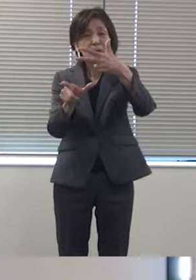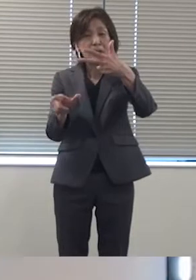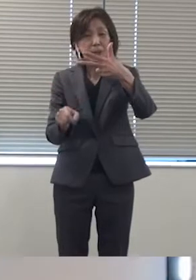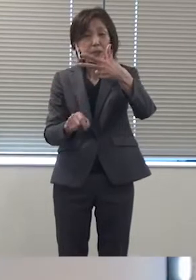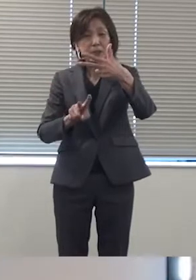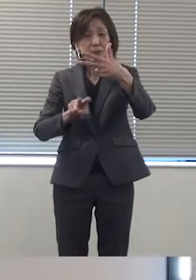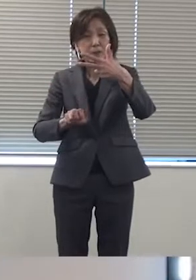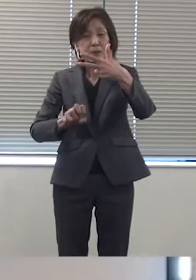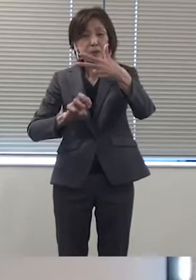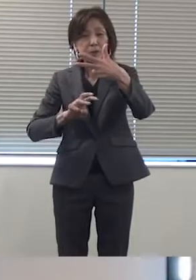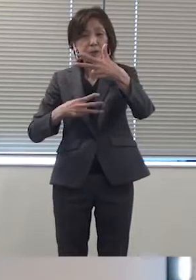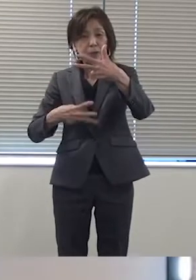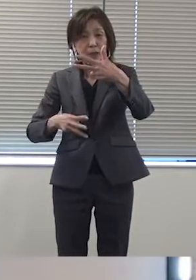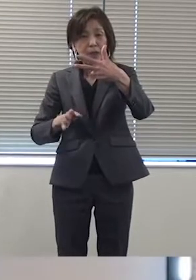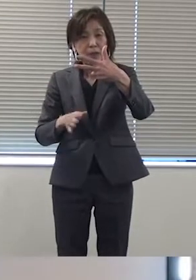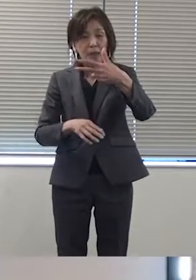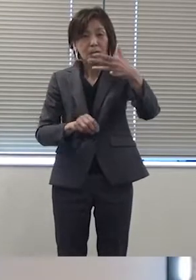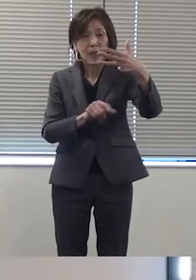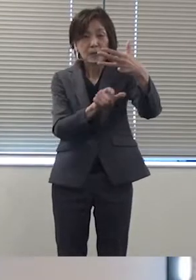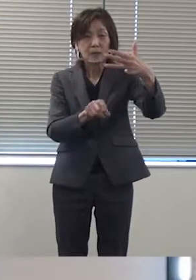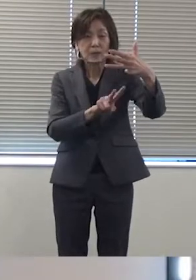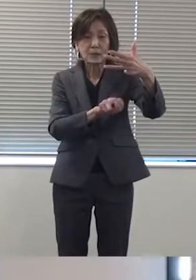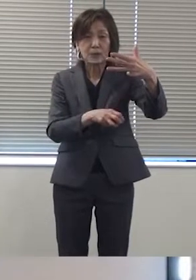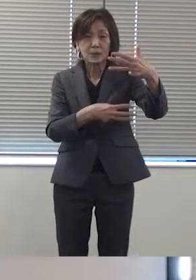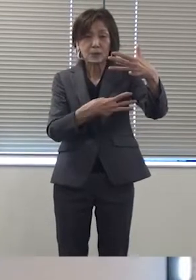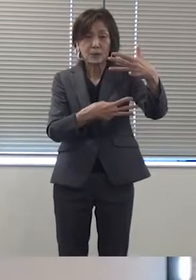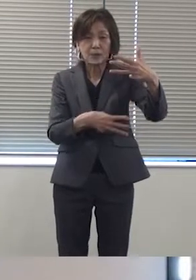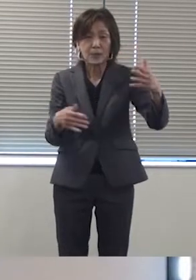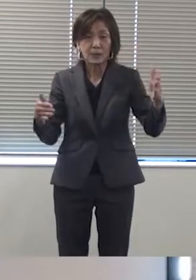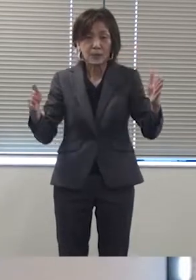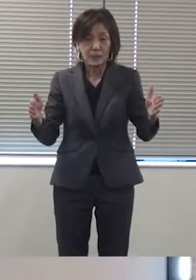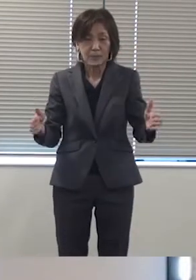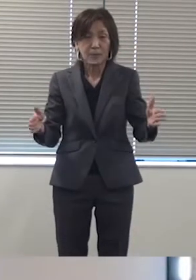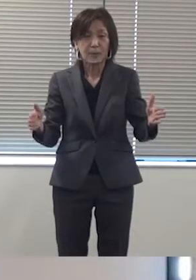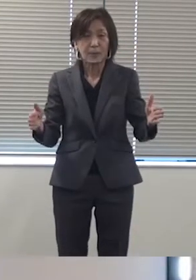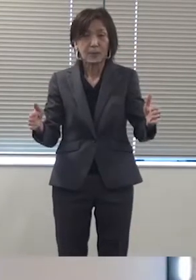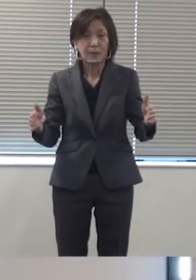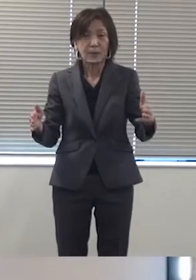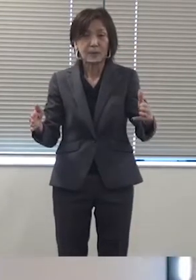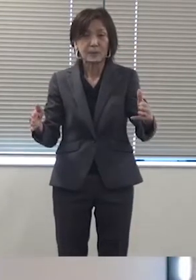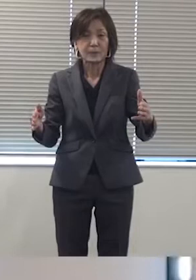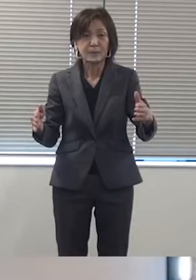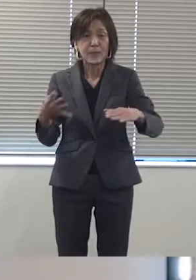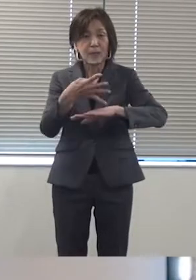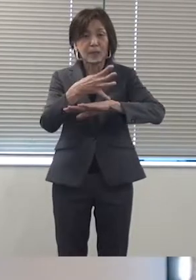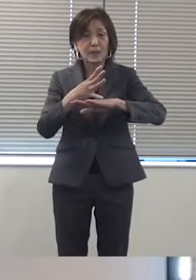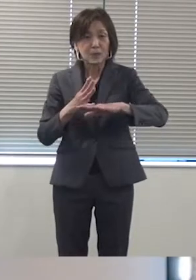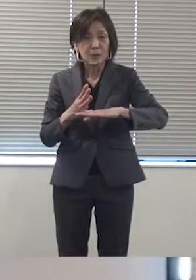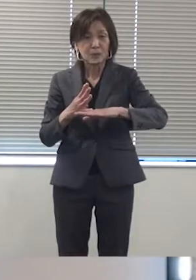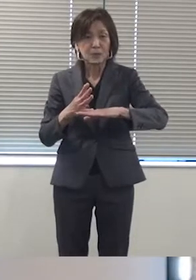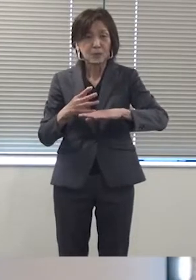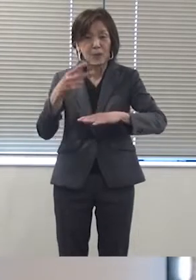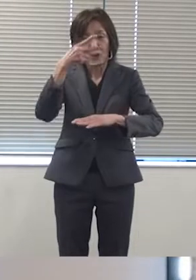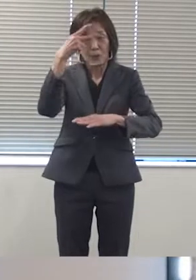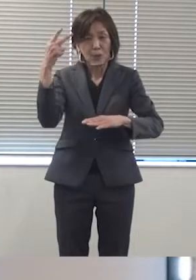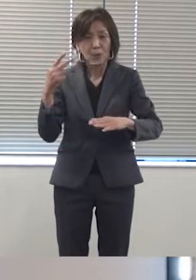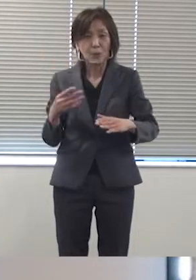23まで、四国4県でインターハイを開催するということになっておりま